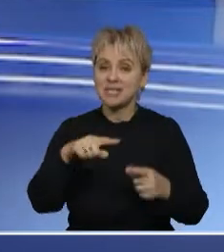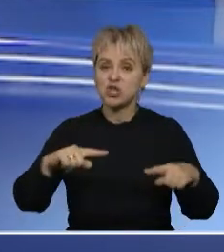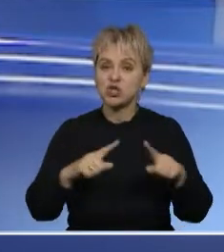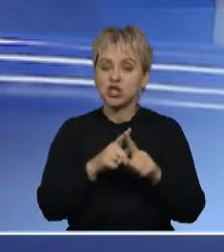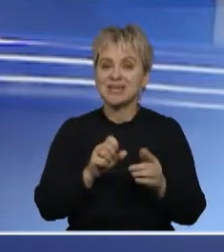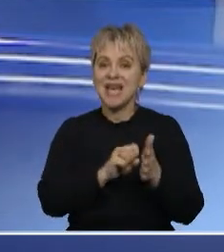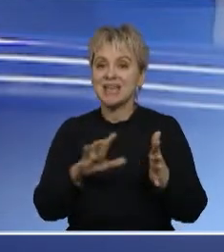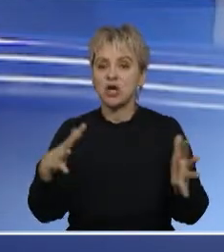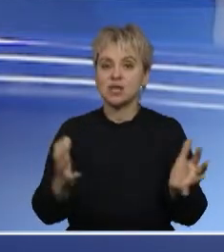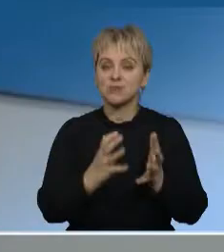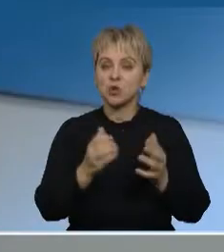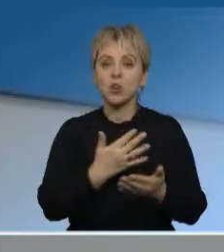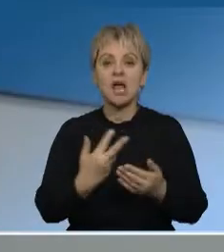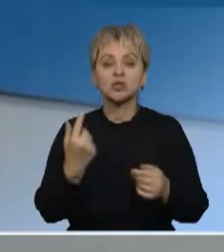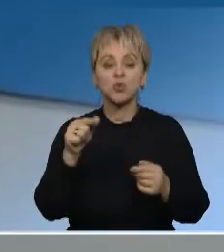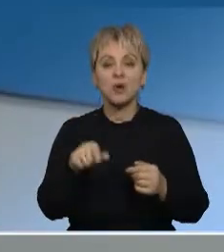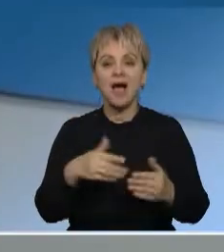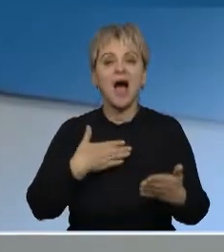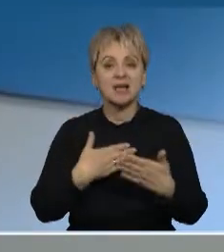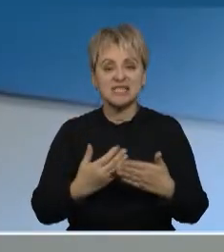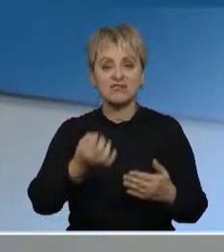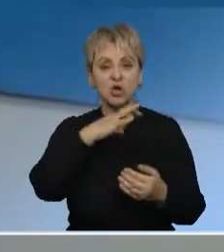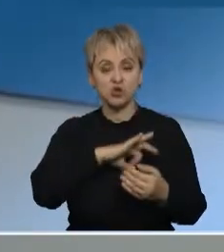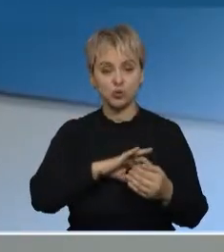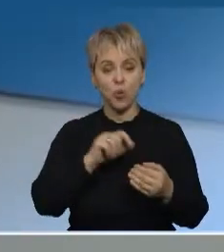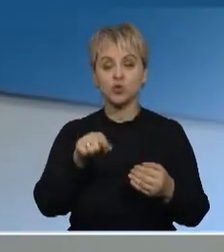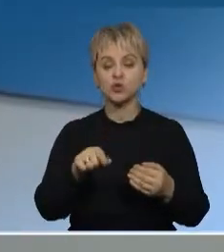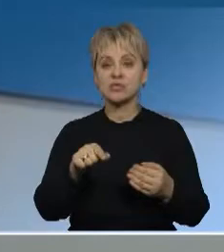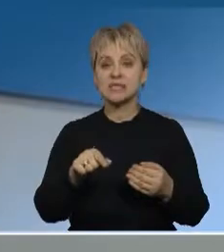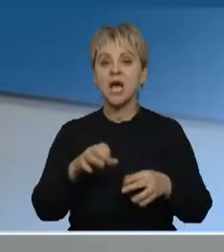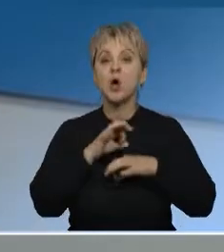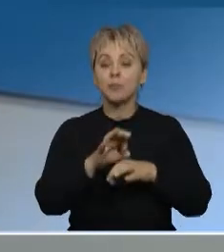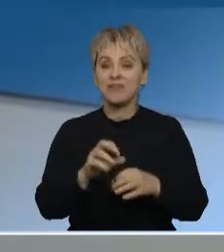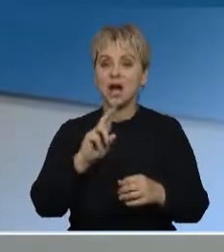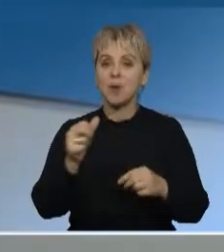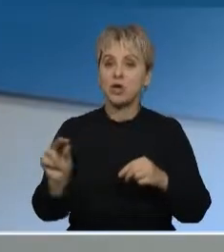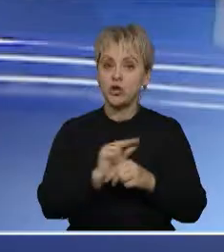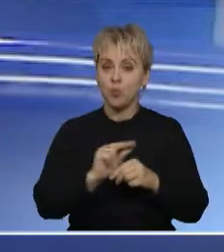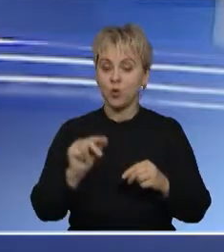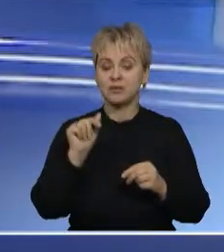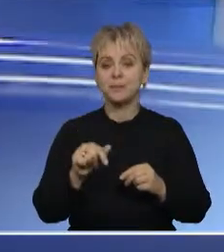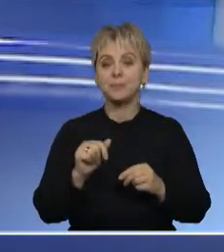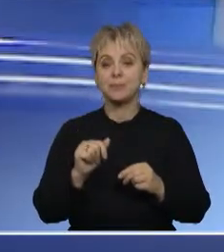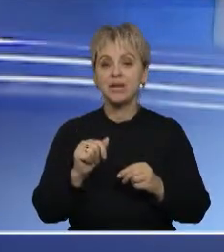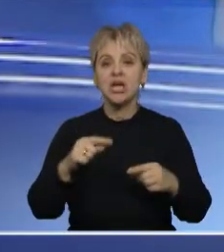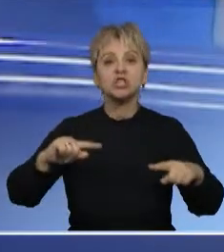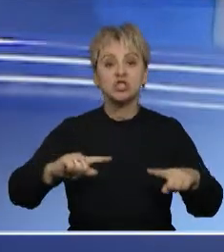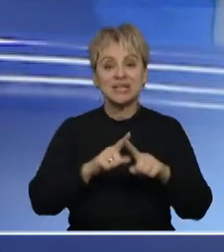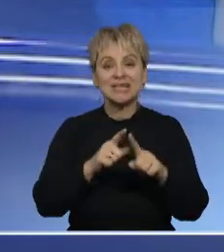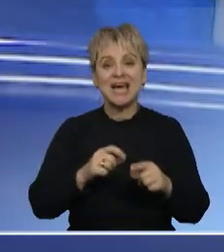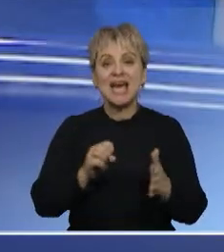технологии энергосбережения, насколько активно используются при проведении капитального ремонта?